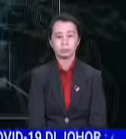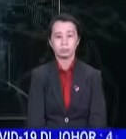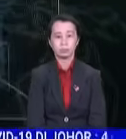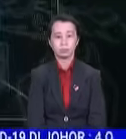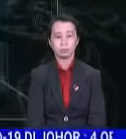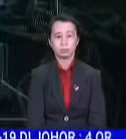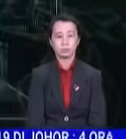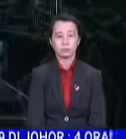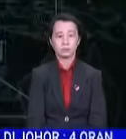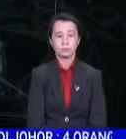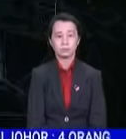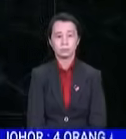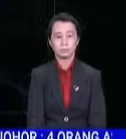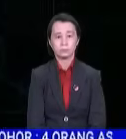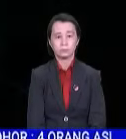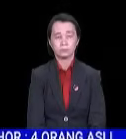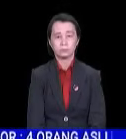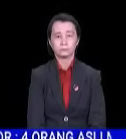ini